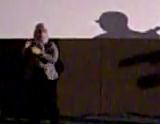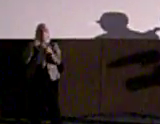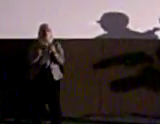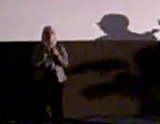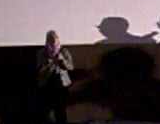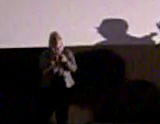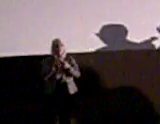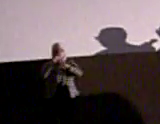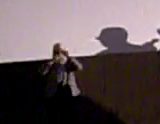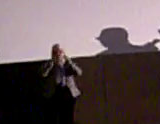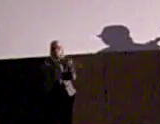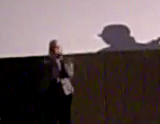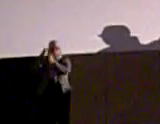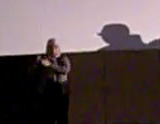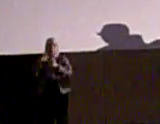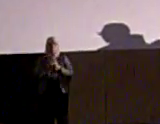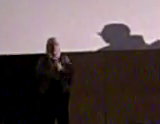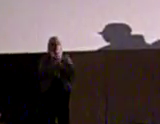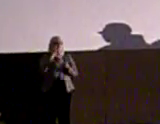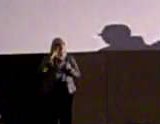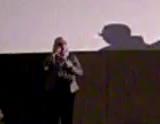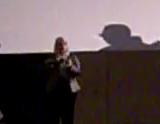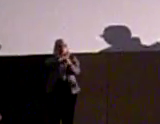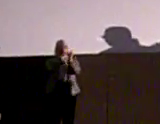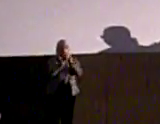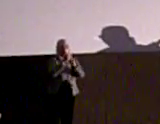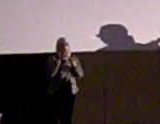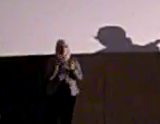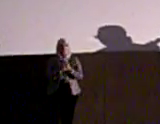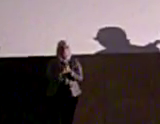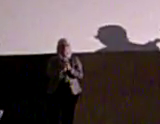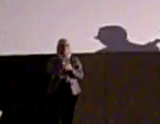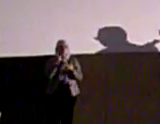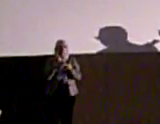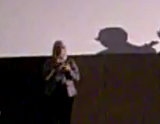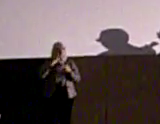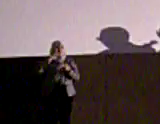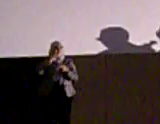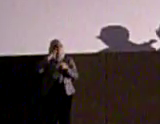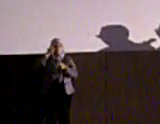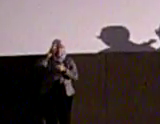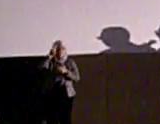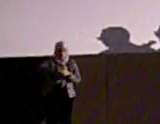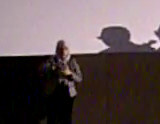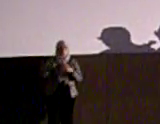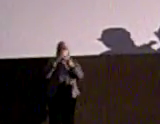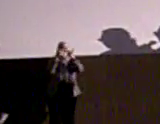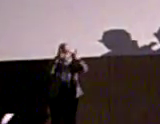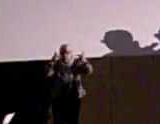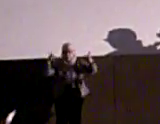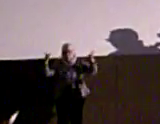ومزدوجات الميل الجنسي، والمتحولين والمتحولات، والعابرين والعابرات، والمؤكدين والمؤكدات،